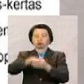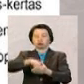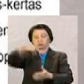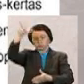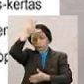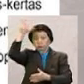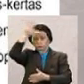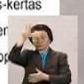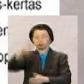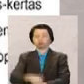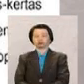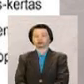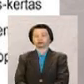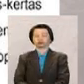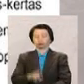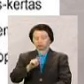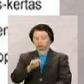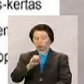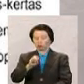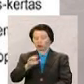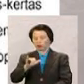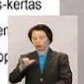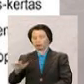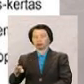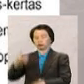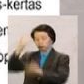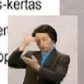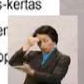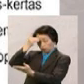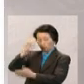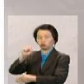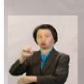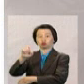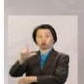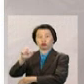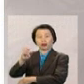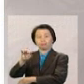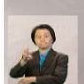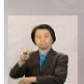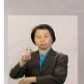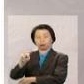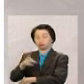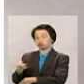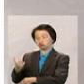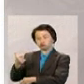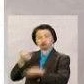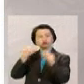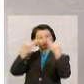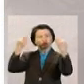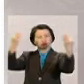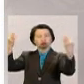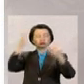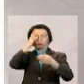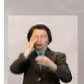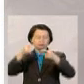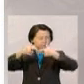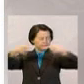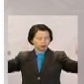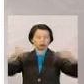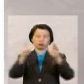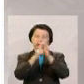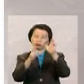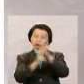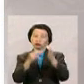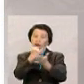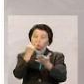kerajaan. Menurut Tommy, Datuk Sulaiman merupakan seorang peguam terkemuka berpengalaman luas dalam undang-undang